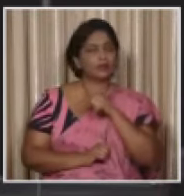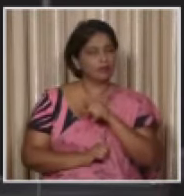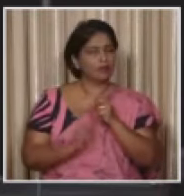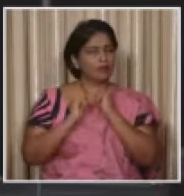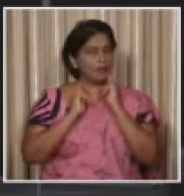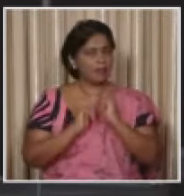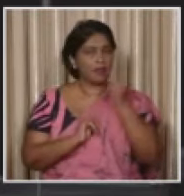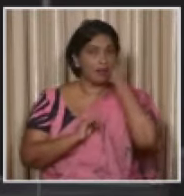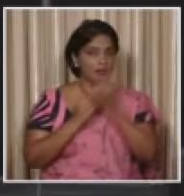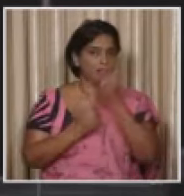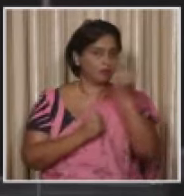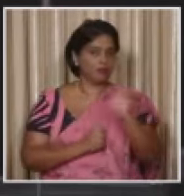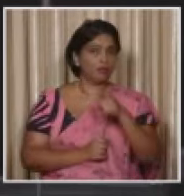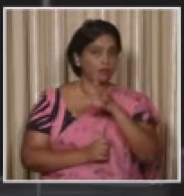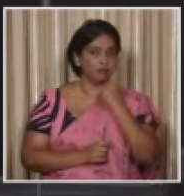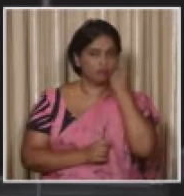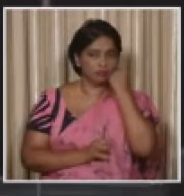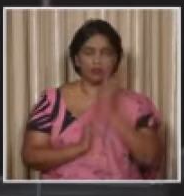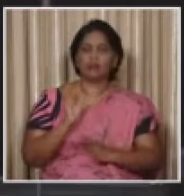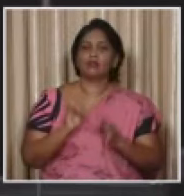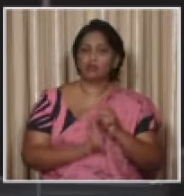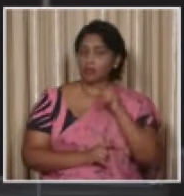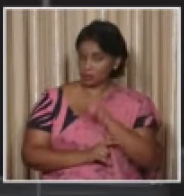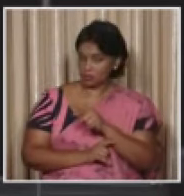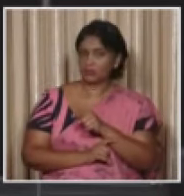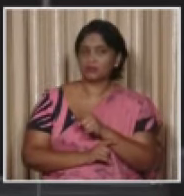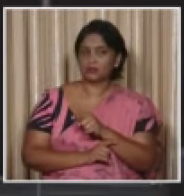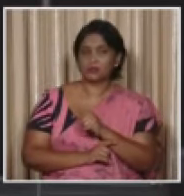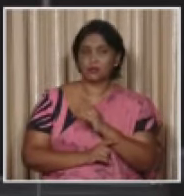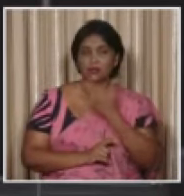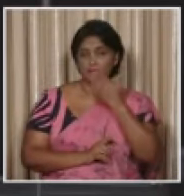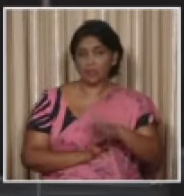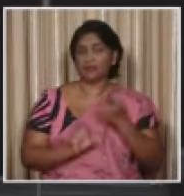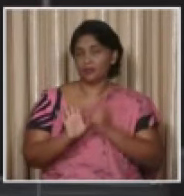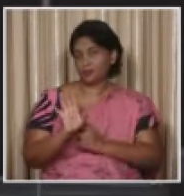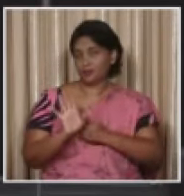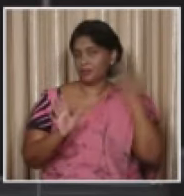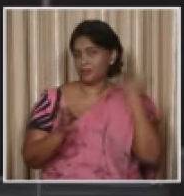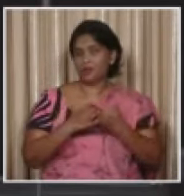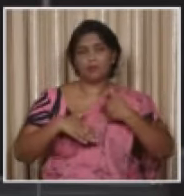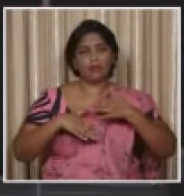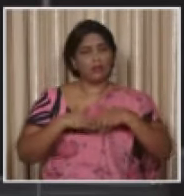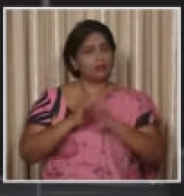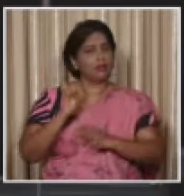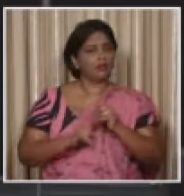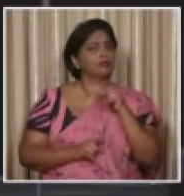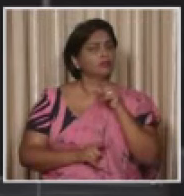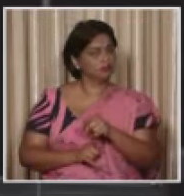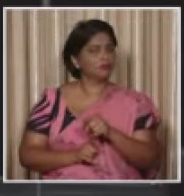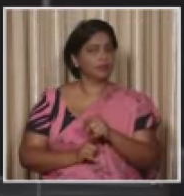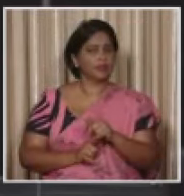වැරදි අර්ථකථන දෙන්න එපා. ඔබතුමා උගත් මන්ත්‍රීවරයෙක්, ඔබතුමා සීනියර් මන්ත්‍රීවරයෙක්, ජ්‍යෙෂ්ඨ මන්ත්‍රීවරයෙක්. නමුත් ඔබතුමා